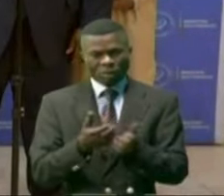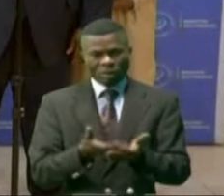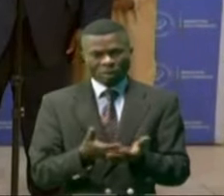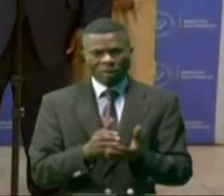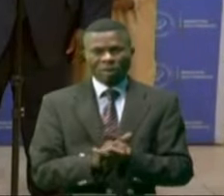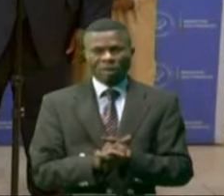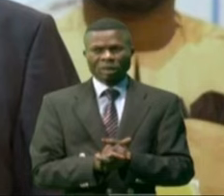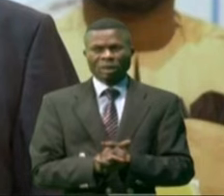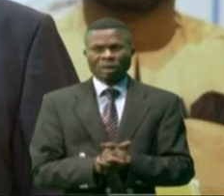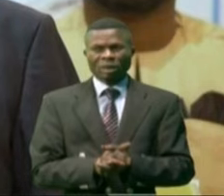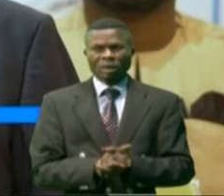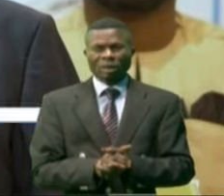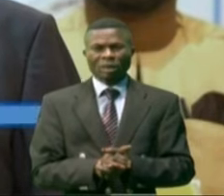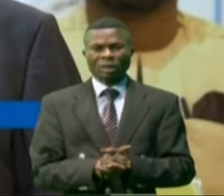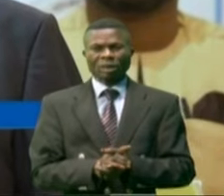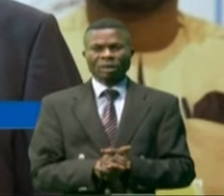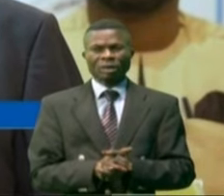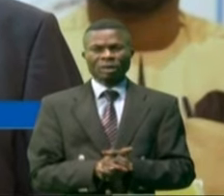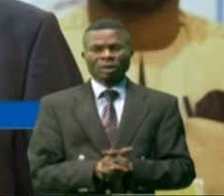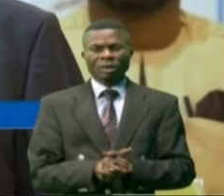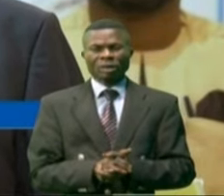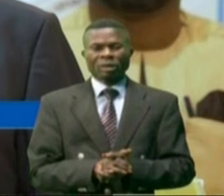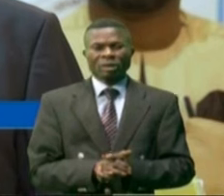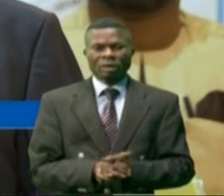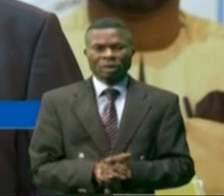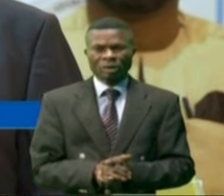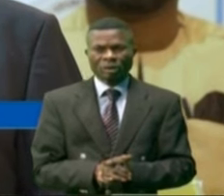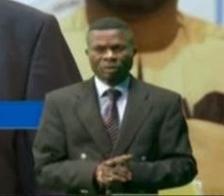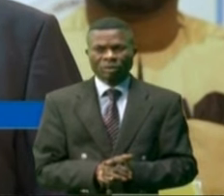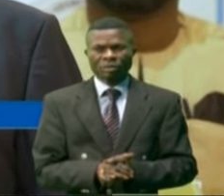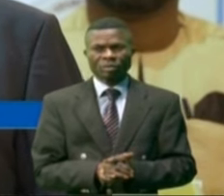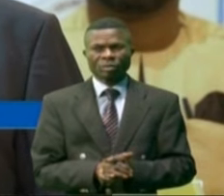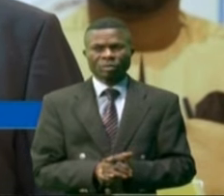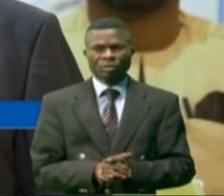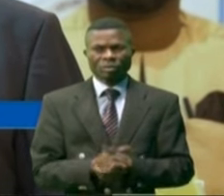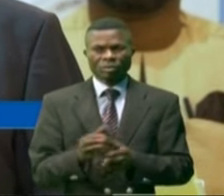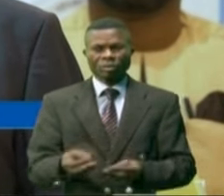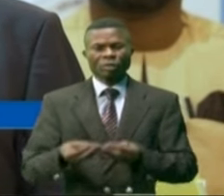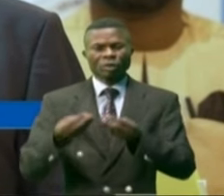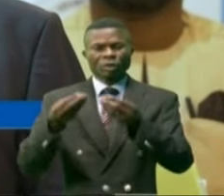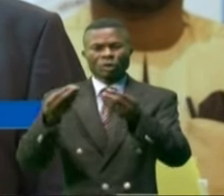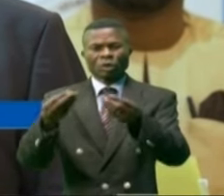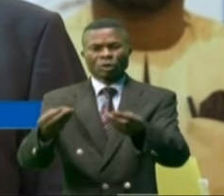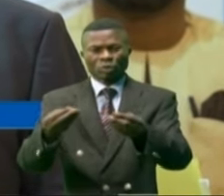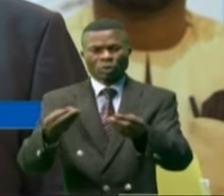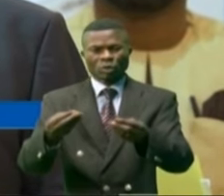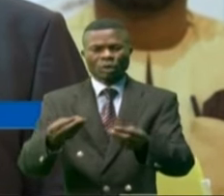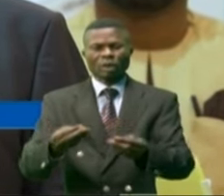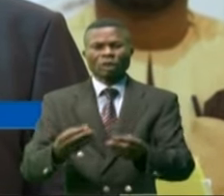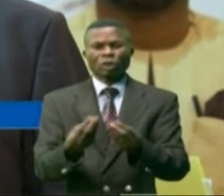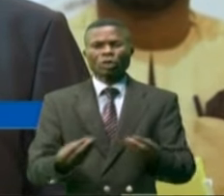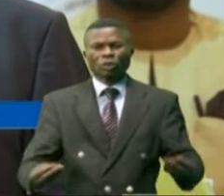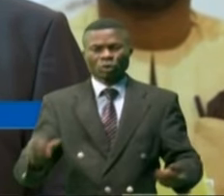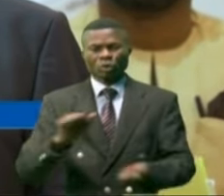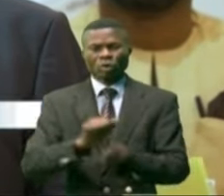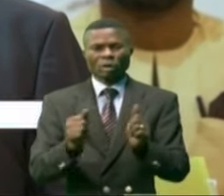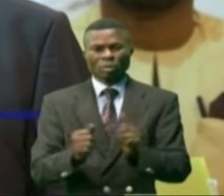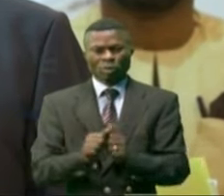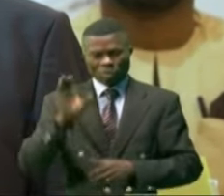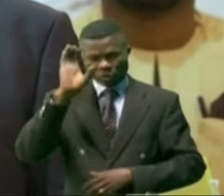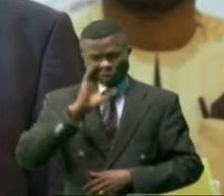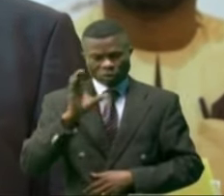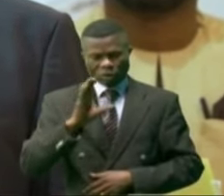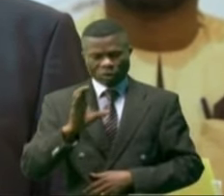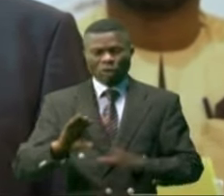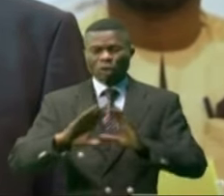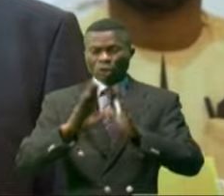dont notamment les bureaux central de coordination, le BCECO, d'apporter à la fois notre expertise en tant que pouvoir central, mais